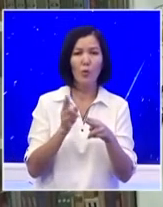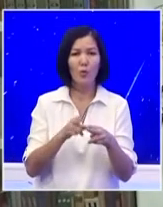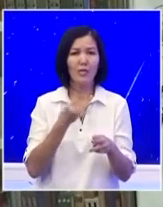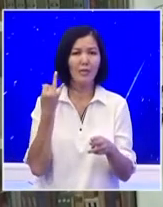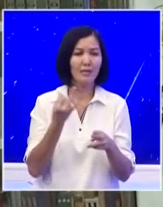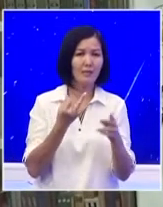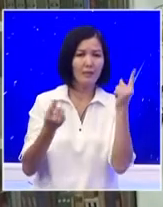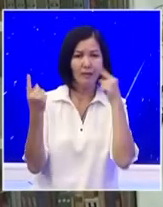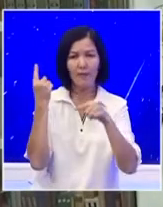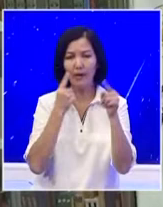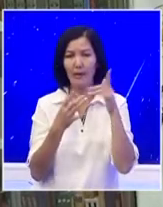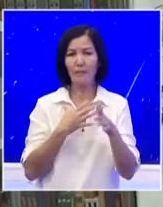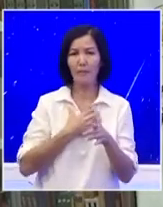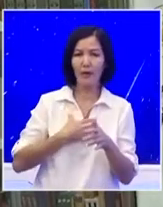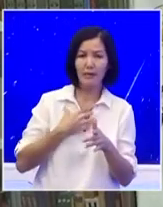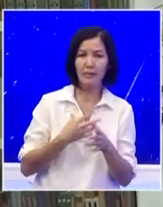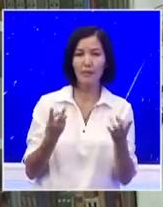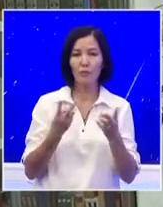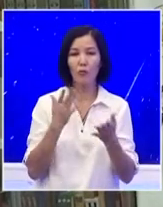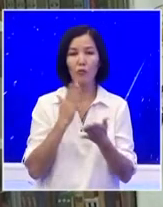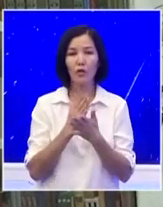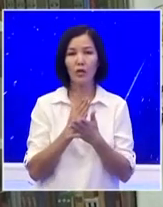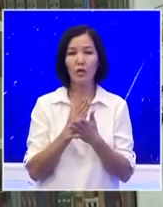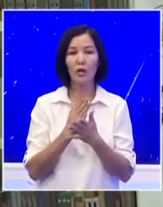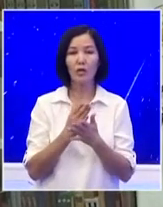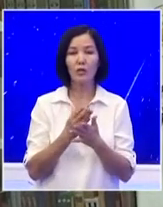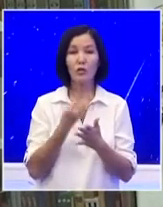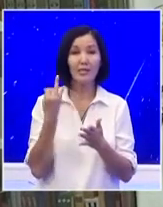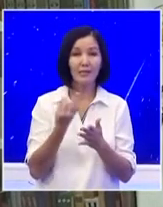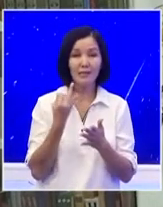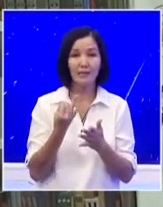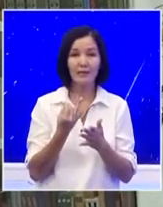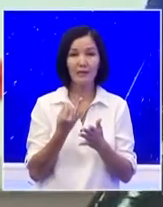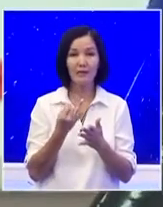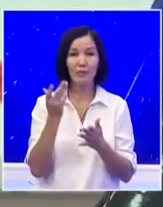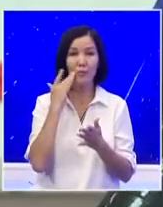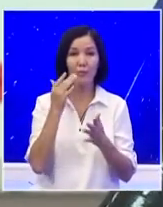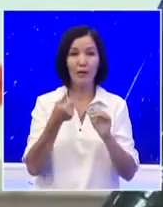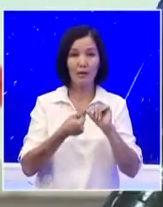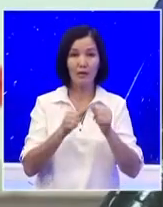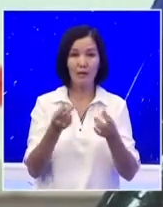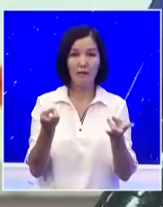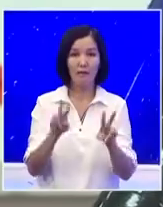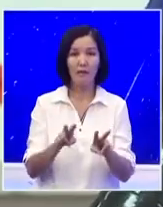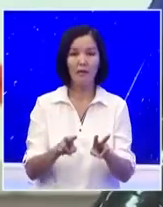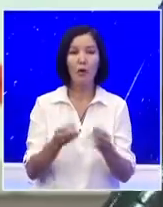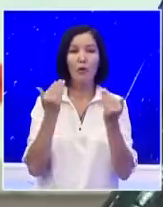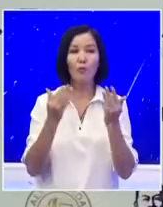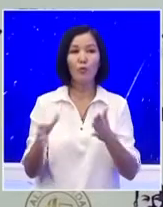Бір өлеңнен бір өлең дәмді болып отырады. Міне осымен қызықты, осымен мәңгілік бұл кітап. Бүгін осы